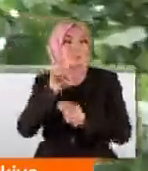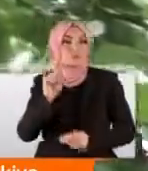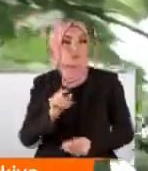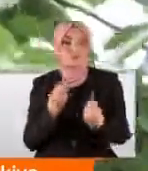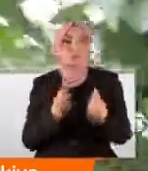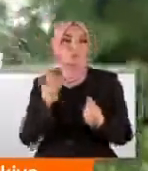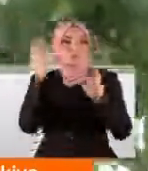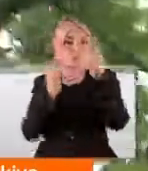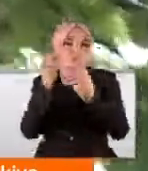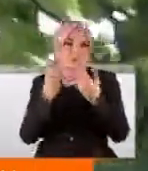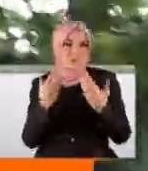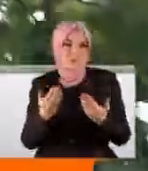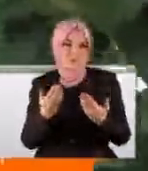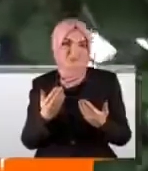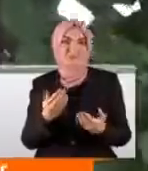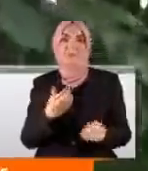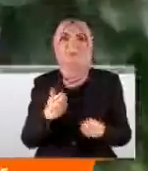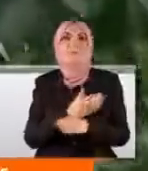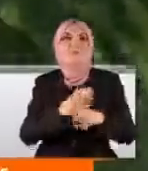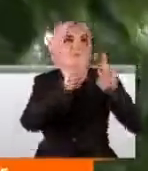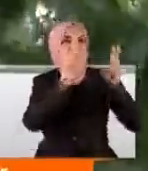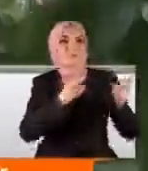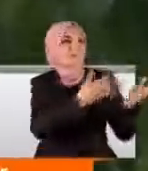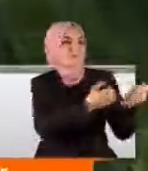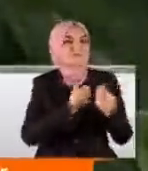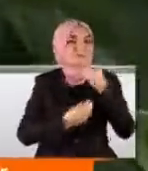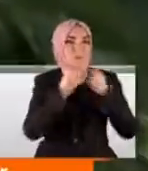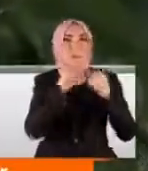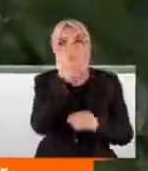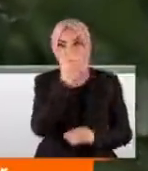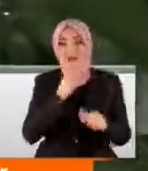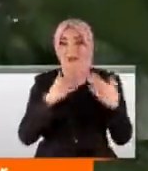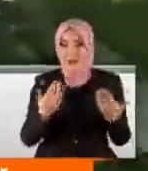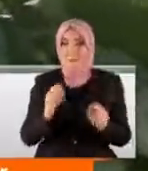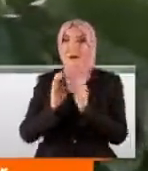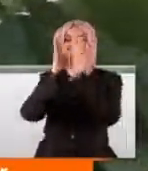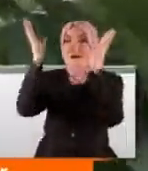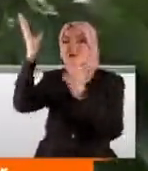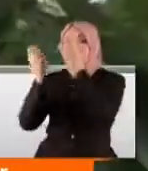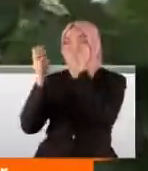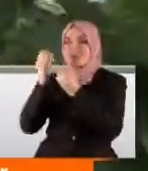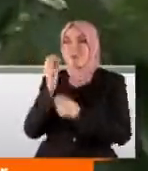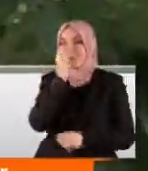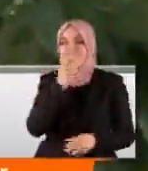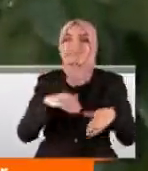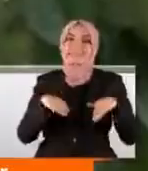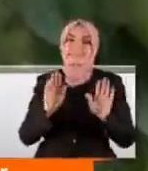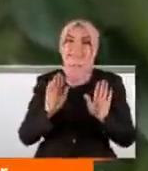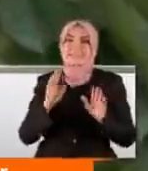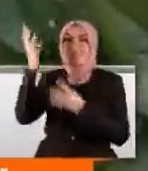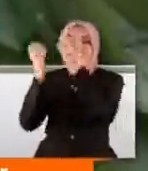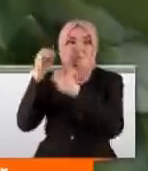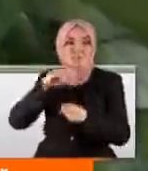alıp tüketmek çok kolay ama o kirazı ağaçtan toplamak hiç de kolay olmuyor. Kiraz toplamak için ya ağaca ya da benim gibi